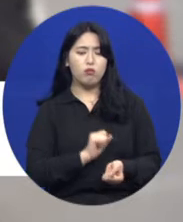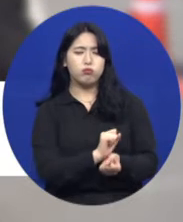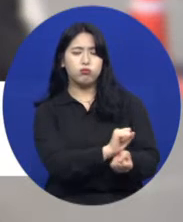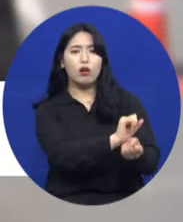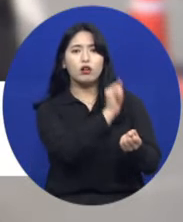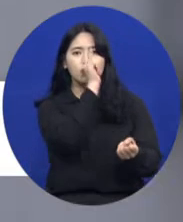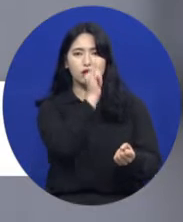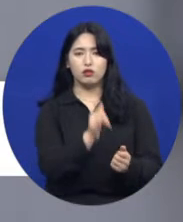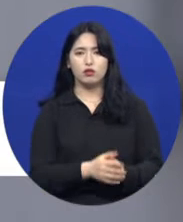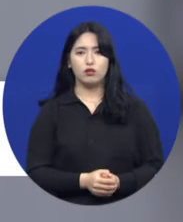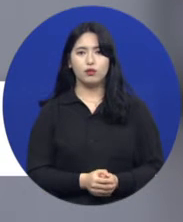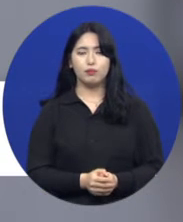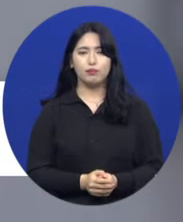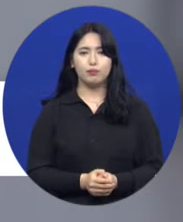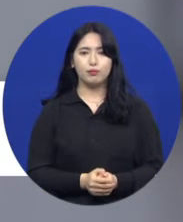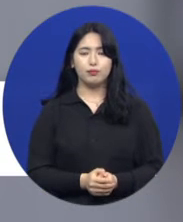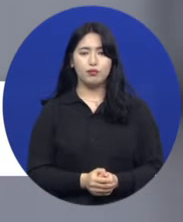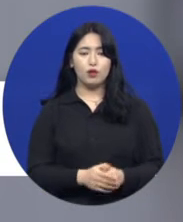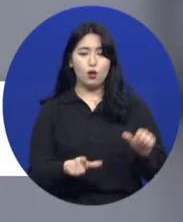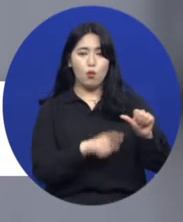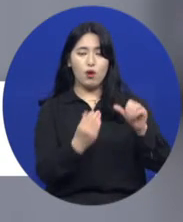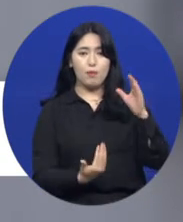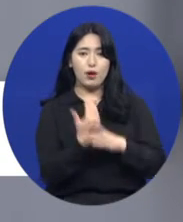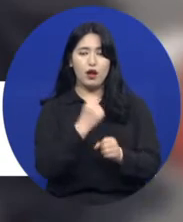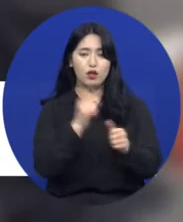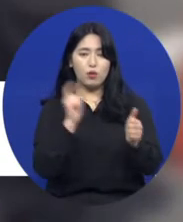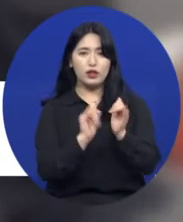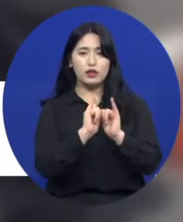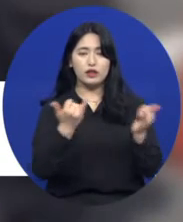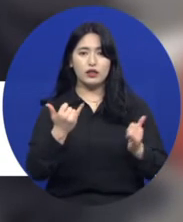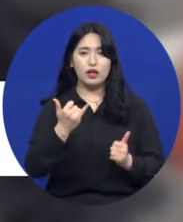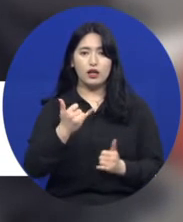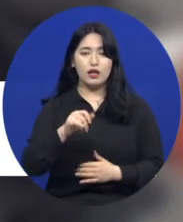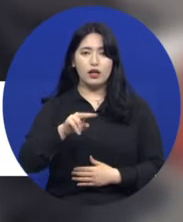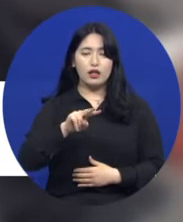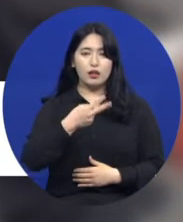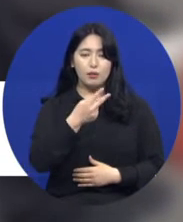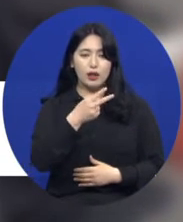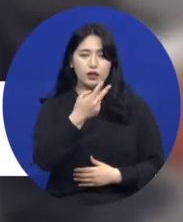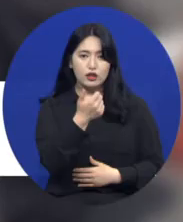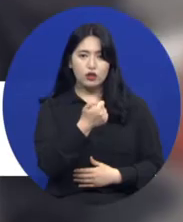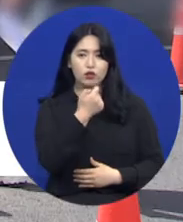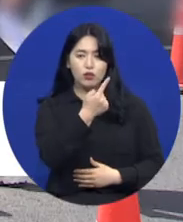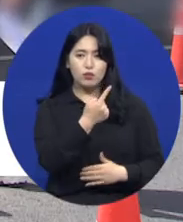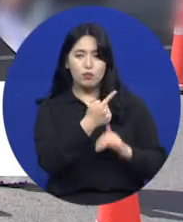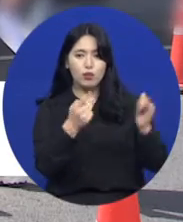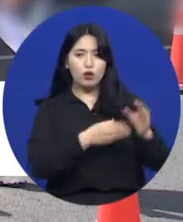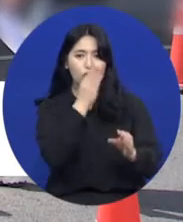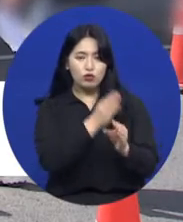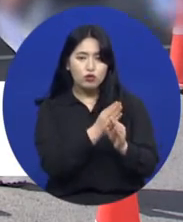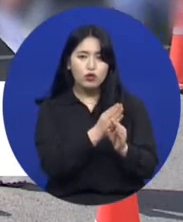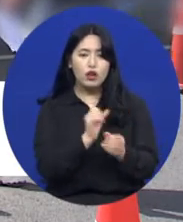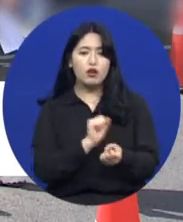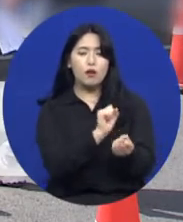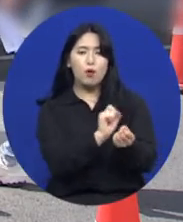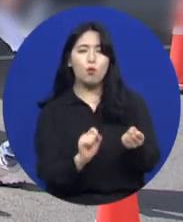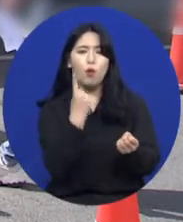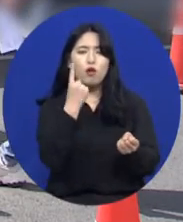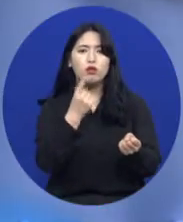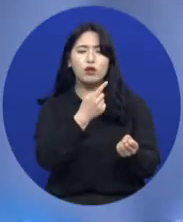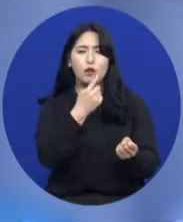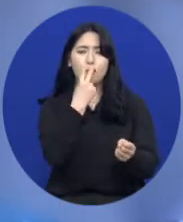심상치 않습니다. 이달 들어 발생한 확진자 251명 가운데 16%가 감염 경로가 파악되지 않고